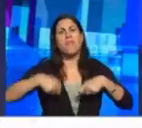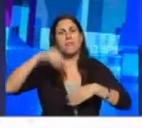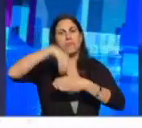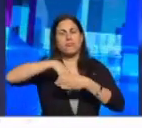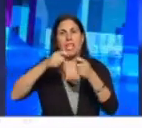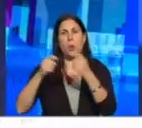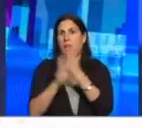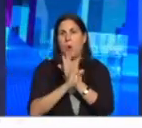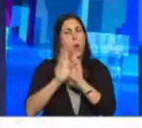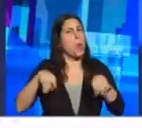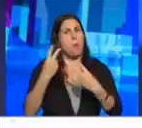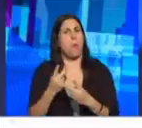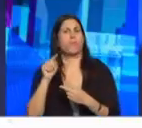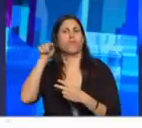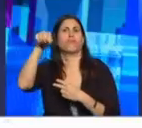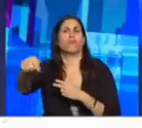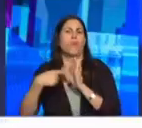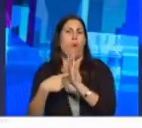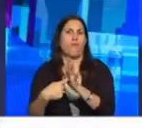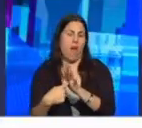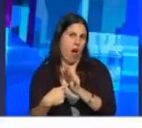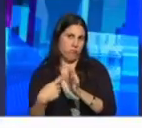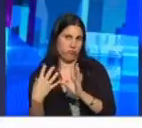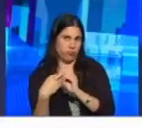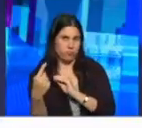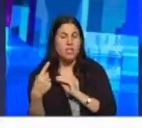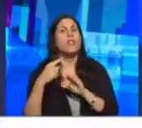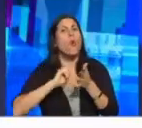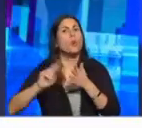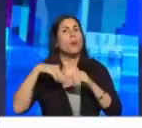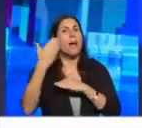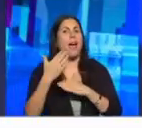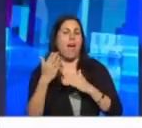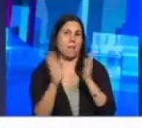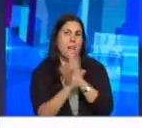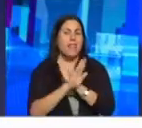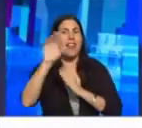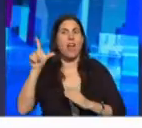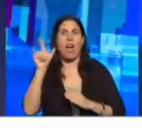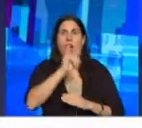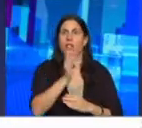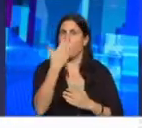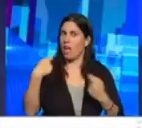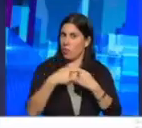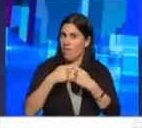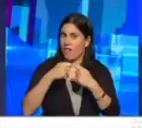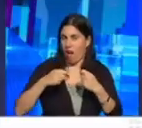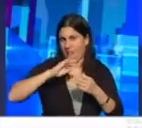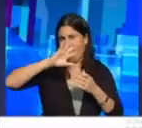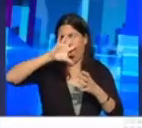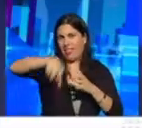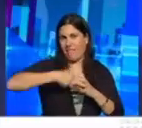לא יוכלו עוד להופיע בפניו, זאת כחודשיים לאחר שהמחבלת לילה חלד, שהייתה שותפה לחטיפת מטוס